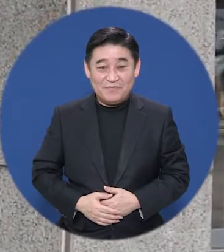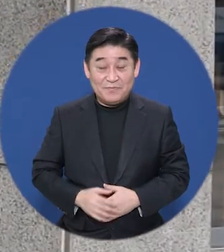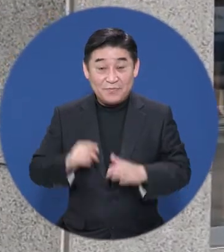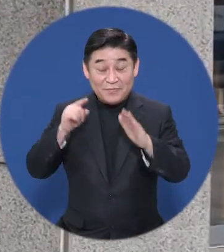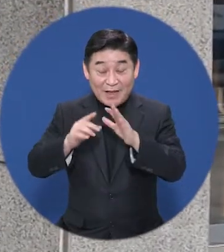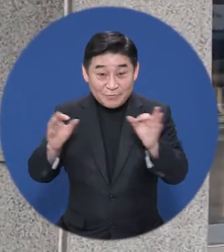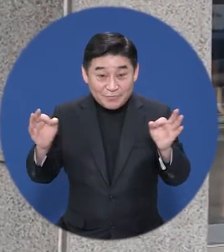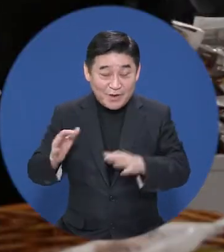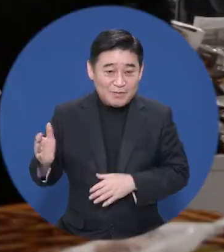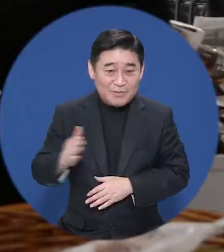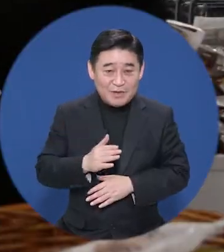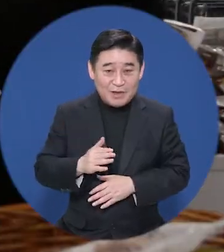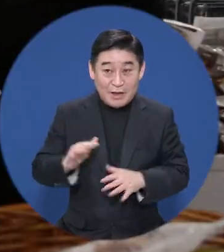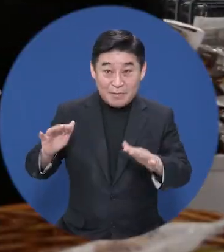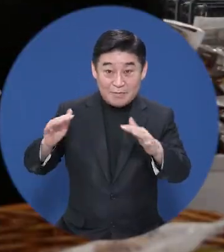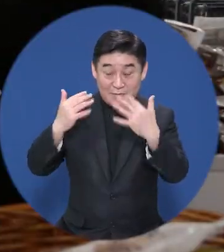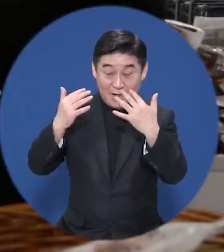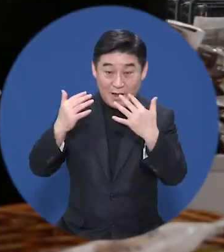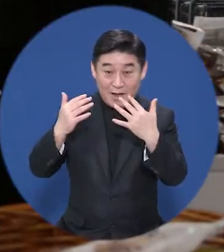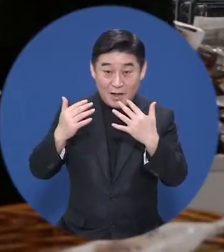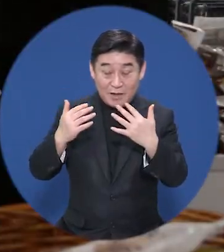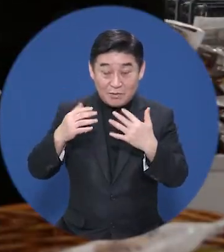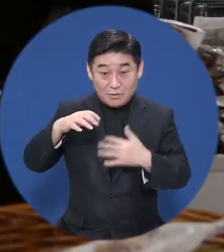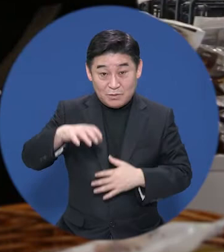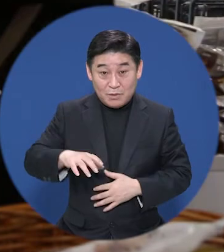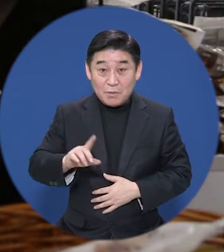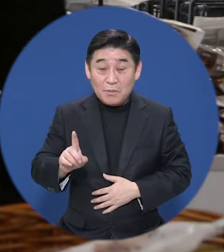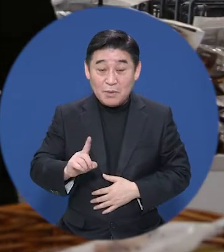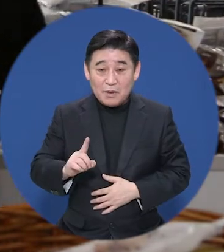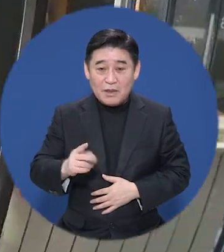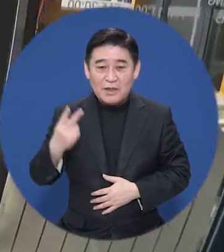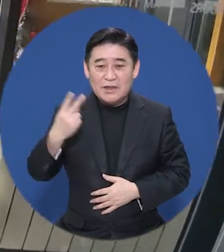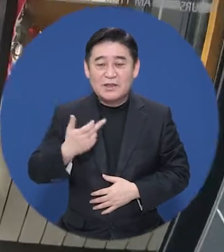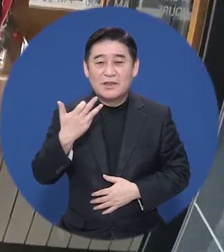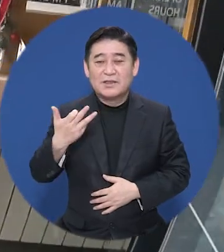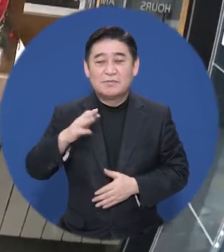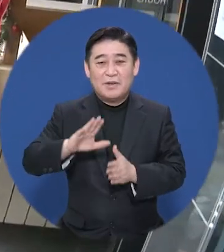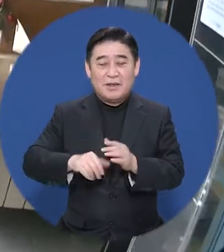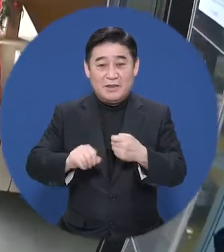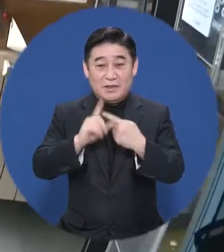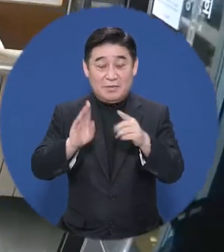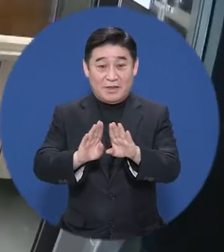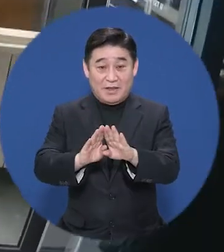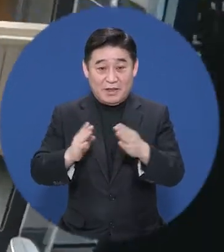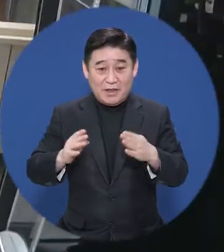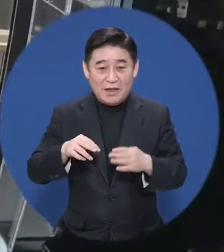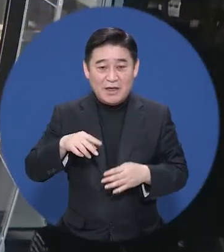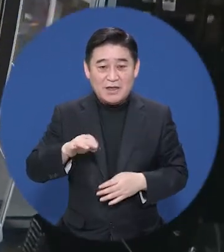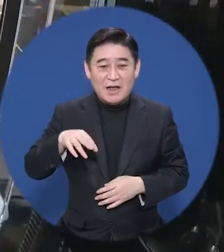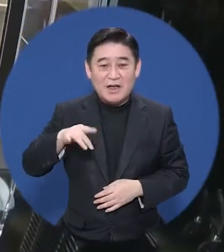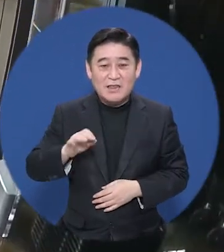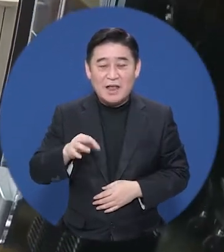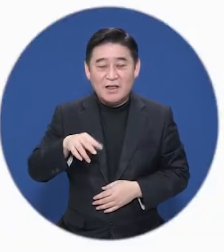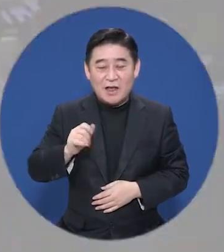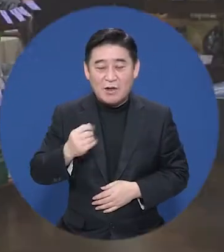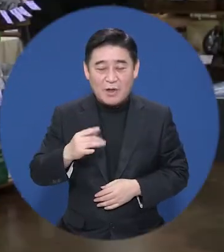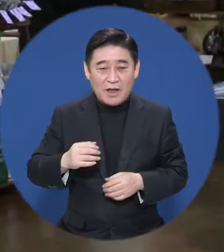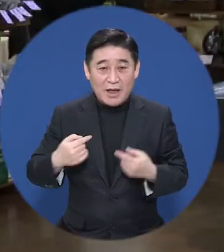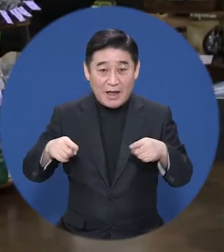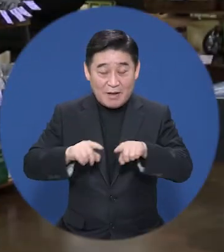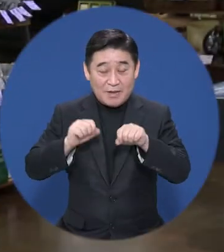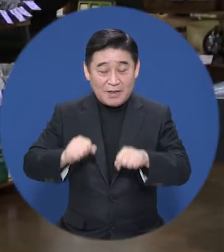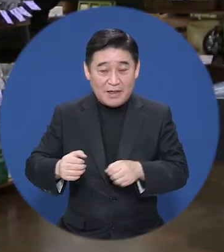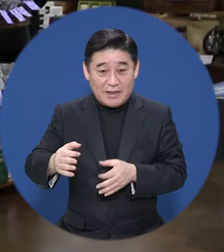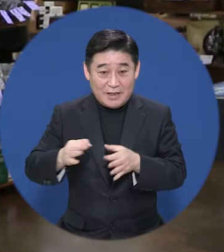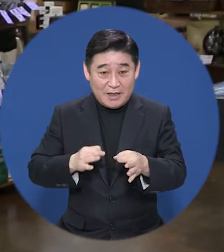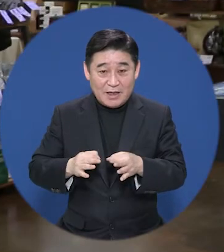들어가는 순간부터 시선을 사로잡는 이곳은 지난 2018년 11월에 개관한 상생상회입니다.